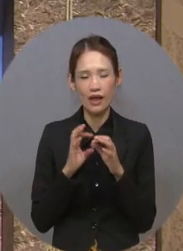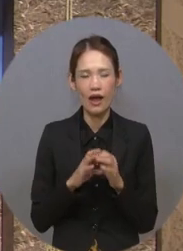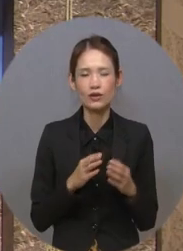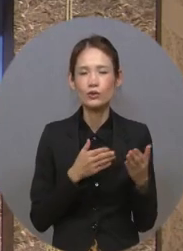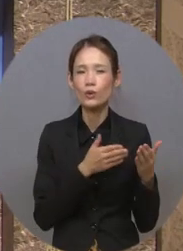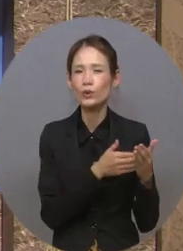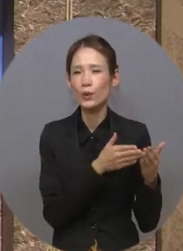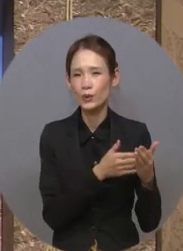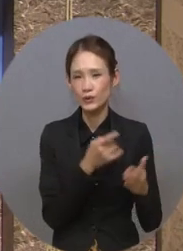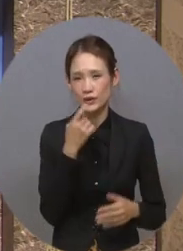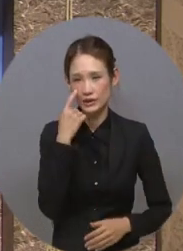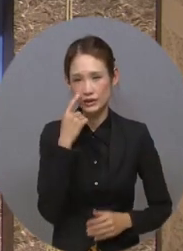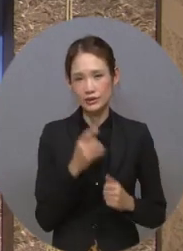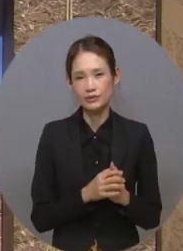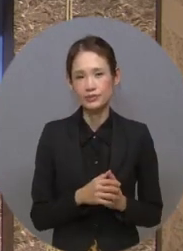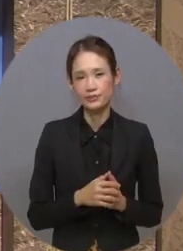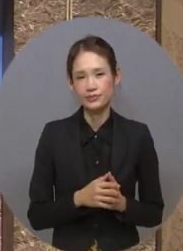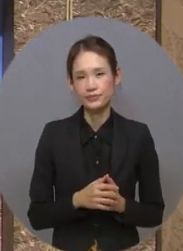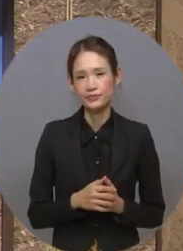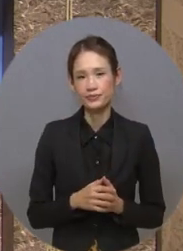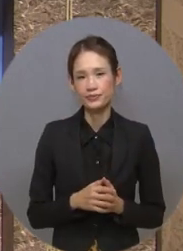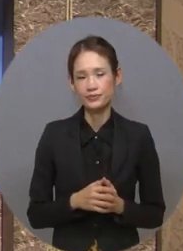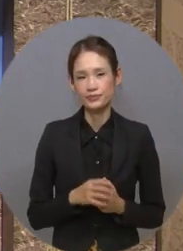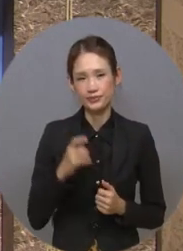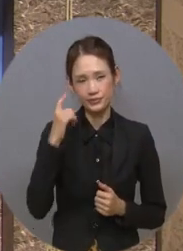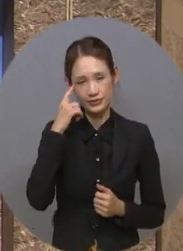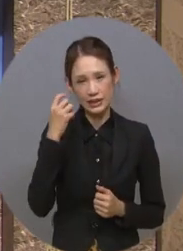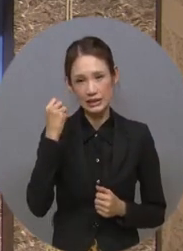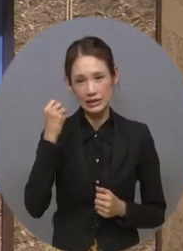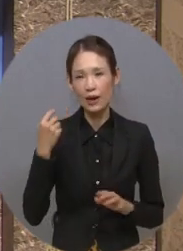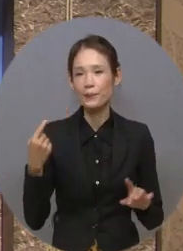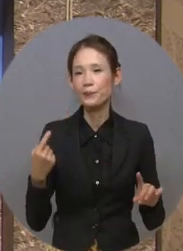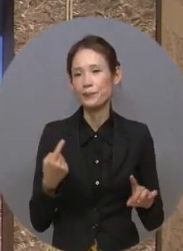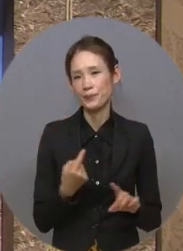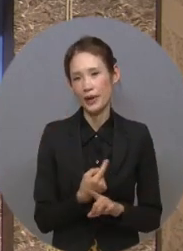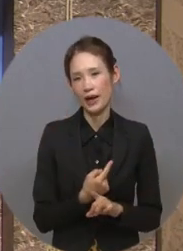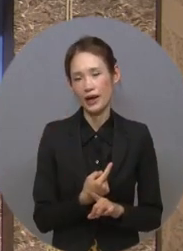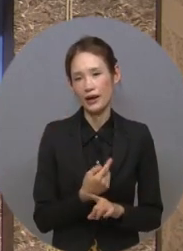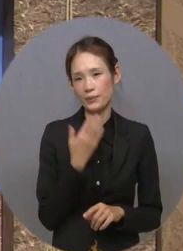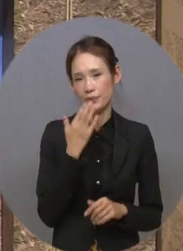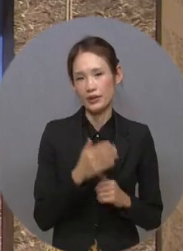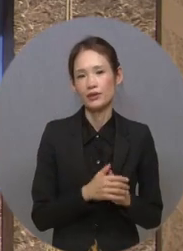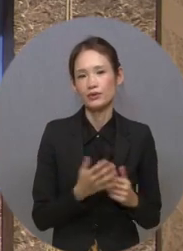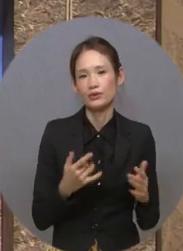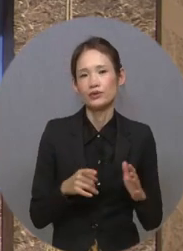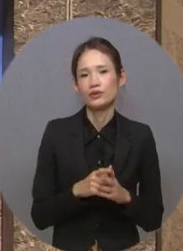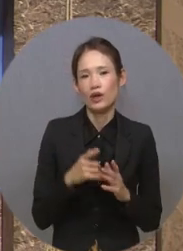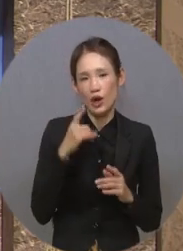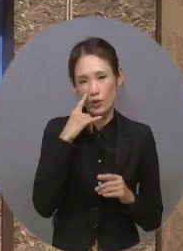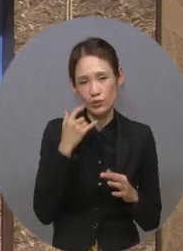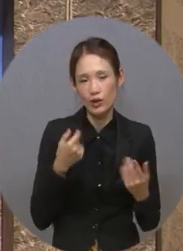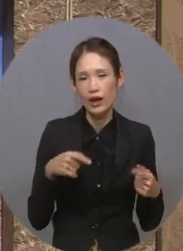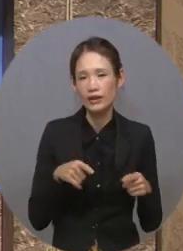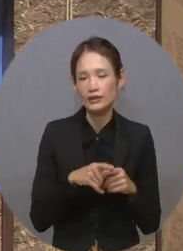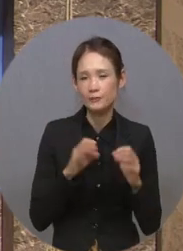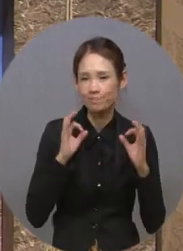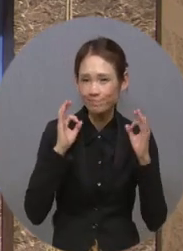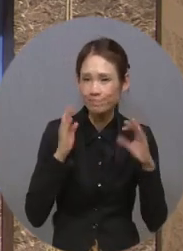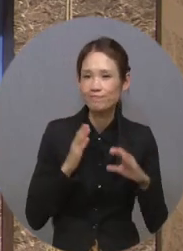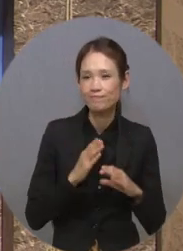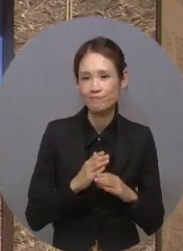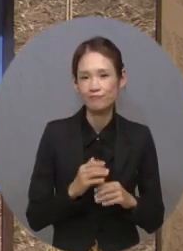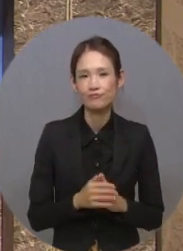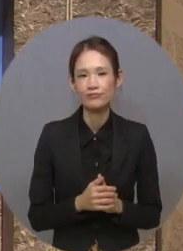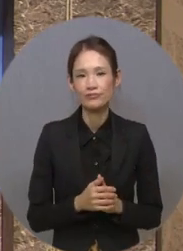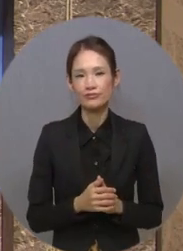하다 보면 네. 그분들이 이제 어떤 인식이 바뀔 수 있도록. 학부모님들하고 같이 지금 노력을 하고 있습니다. 예. 곧